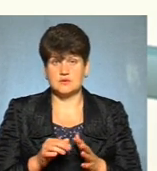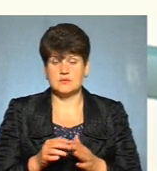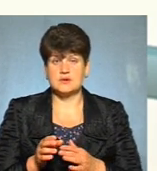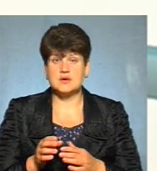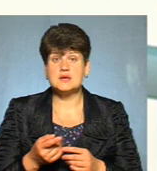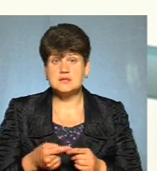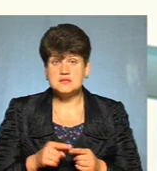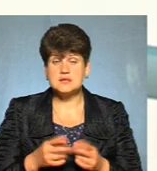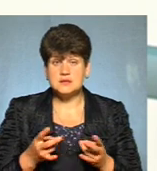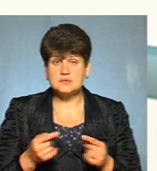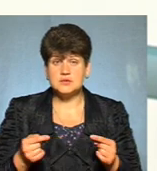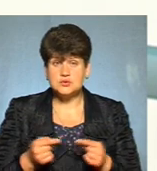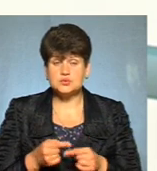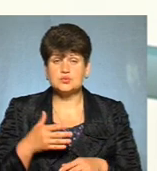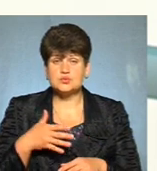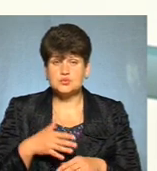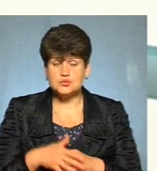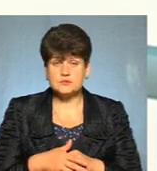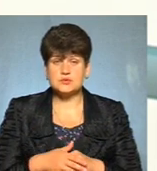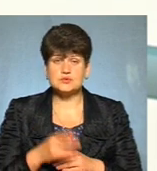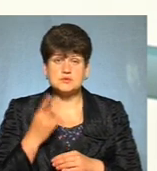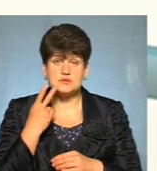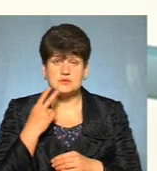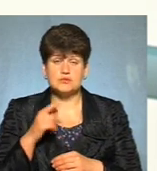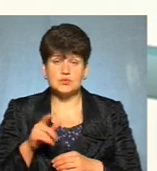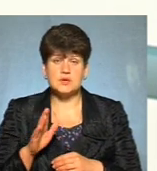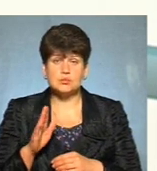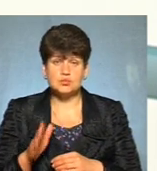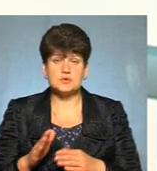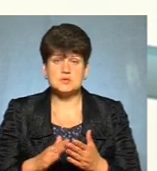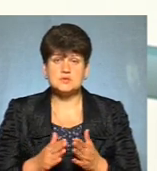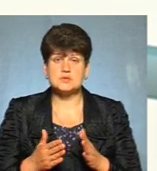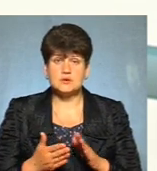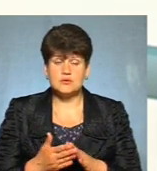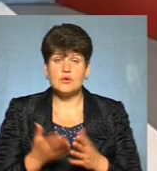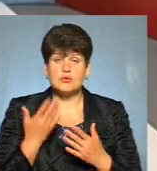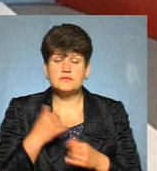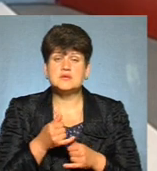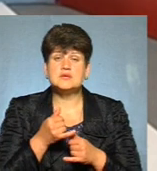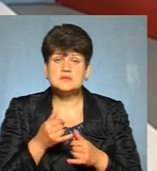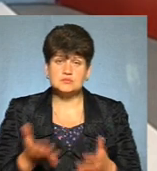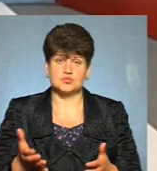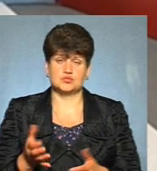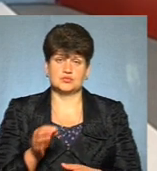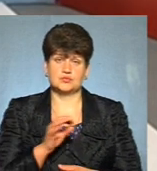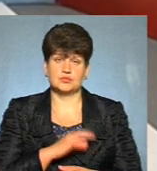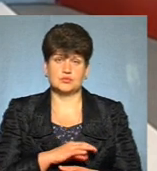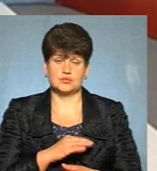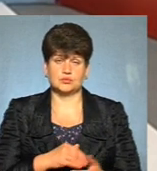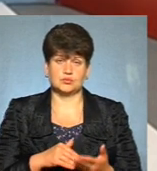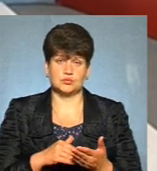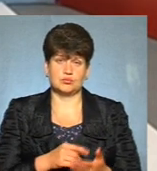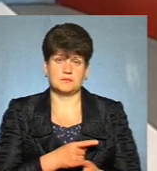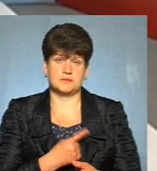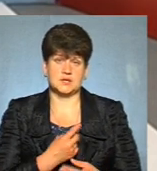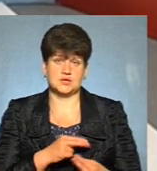це треба чітко розуміти, що завжди в людей будуть ситуації, коли вони не зможуть скористатися допомогою